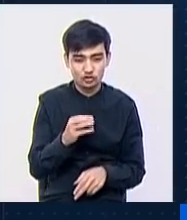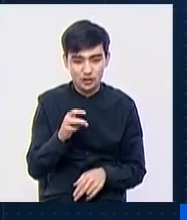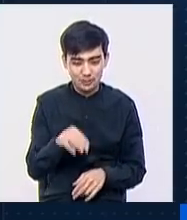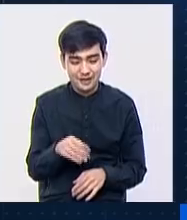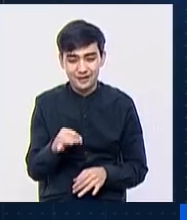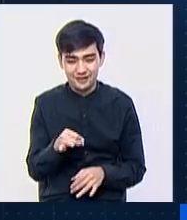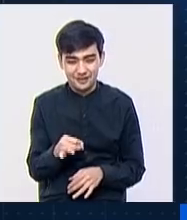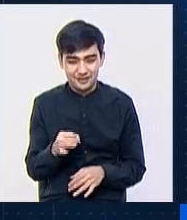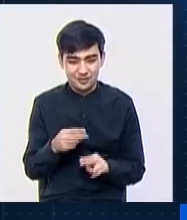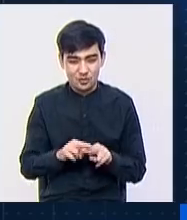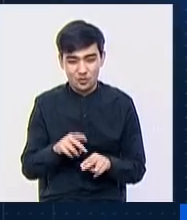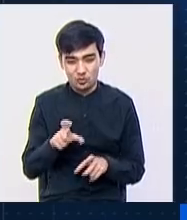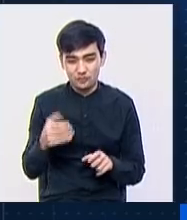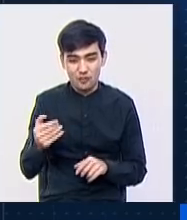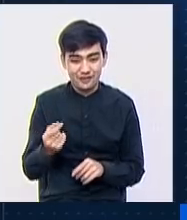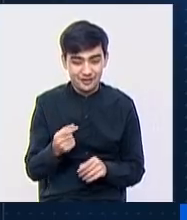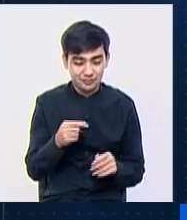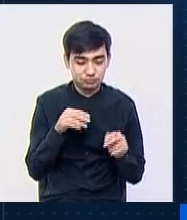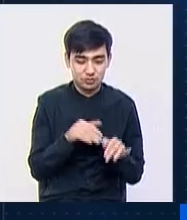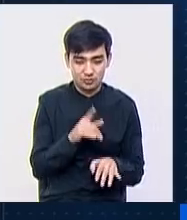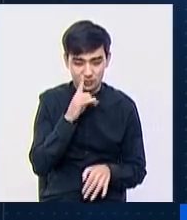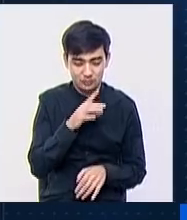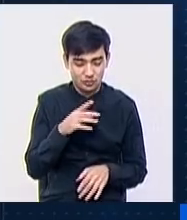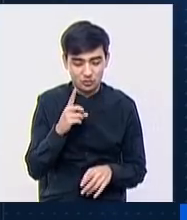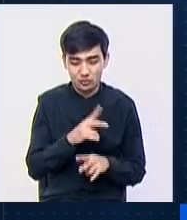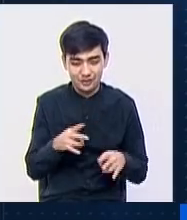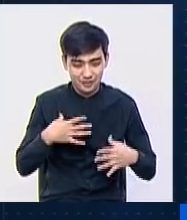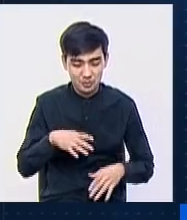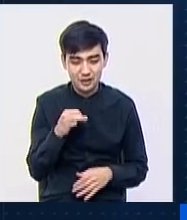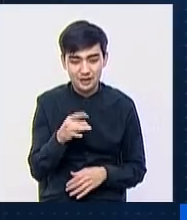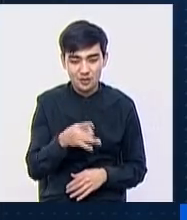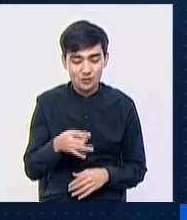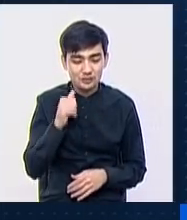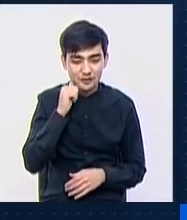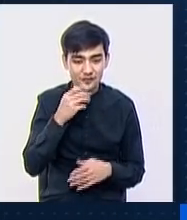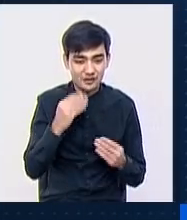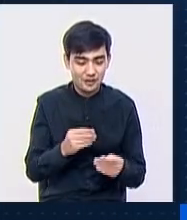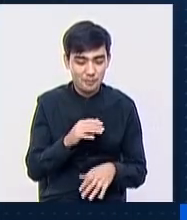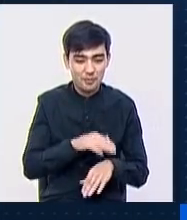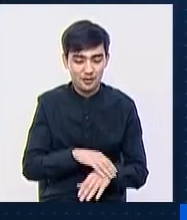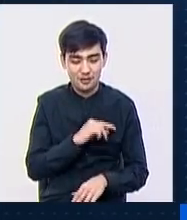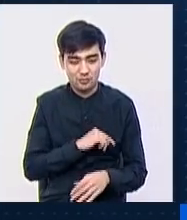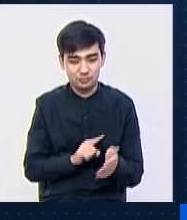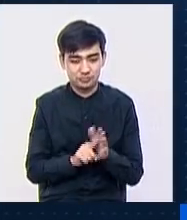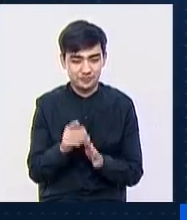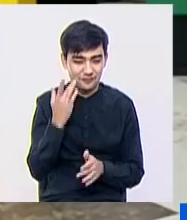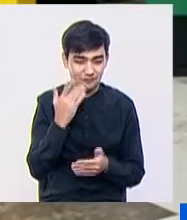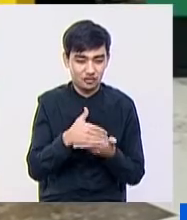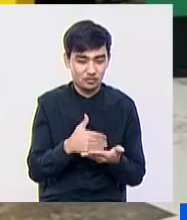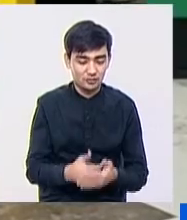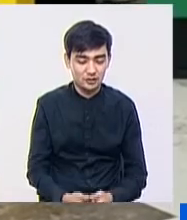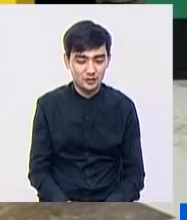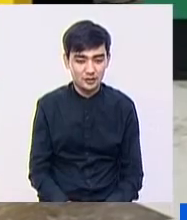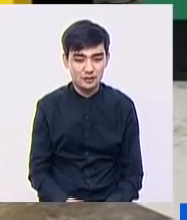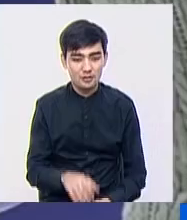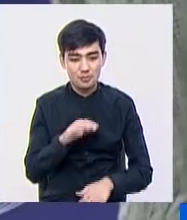денег клиентов банков обеспечена. С завтрашнего дня в регионах со стабильной ситуацией банки начнут свою деятельность в обычном режиме.